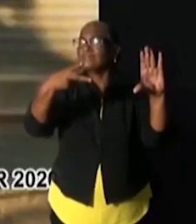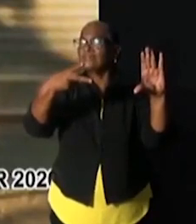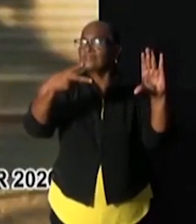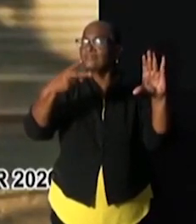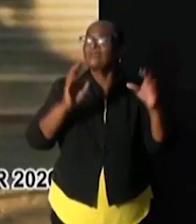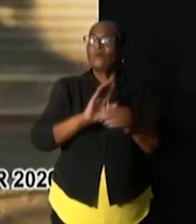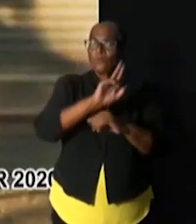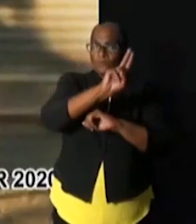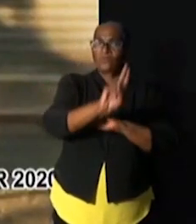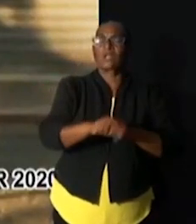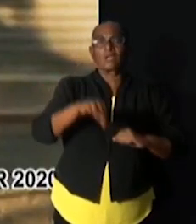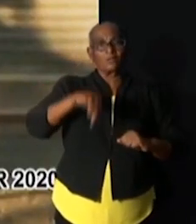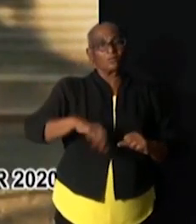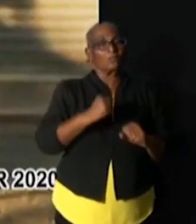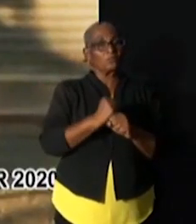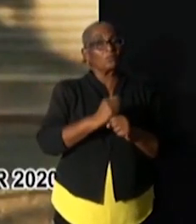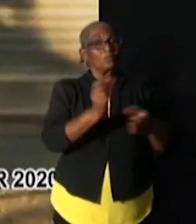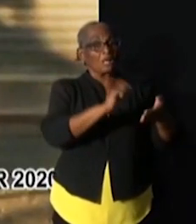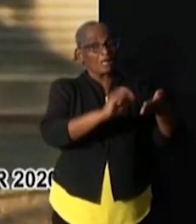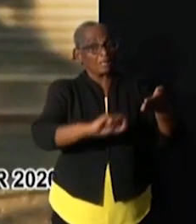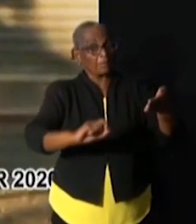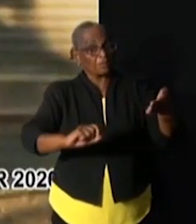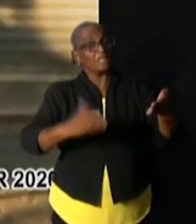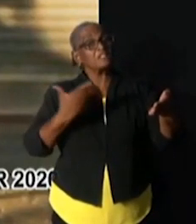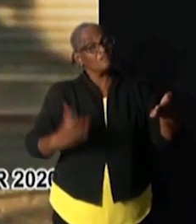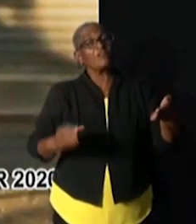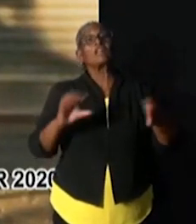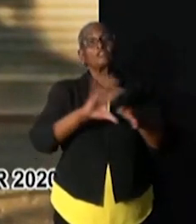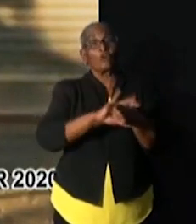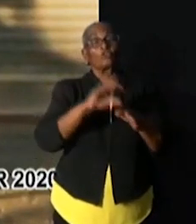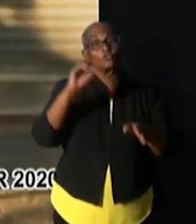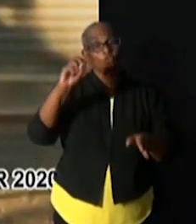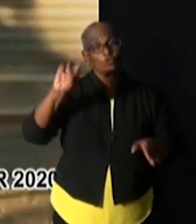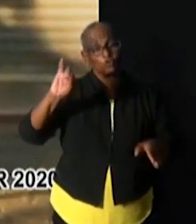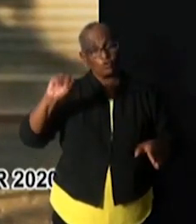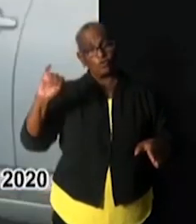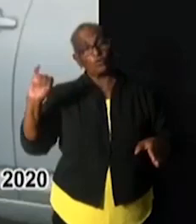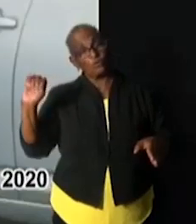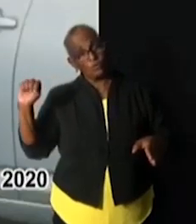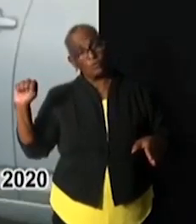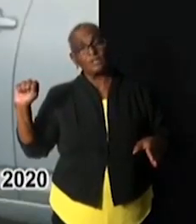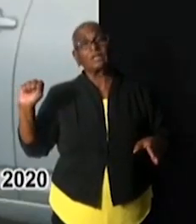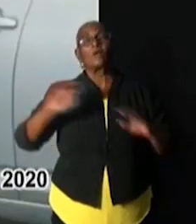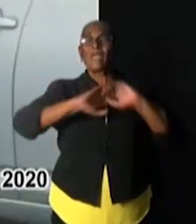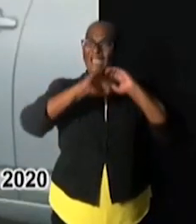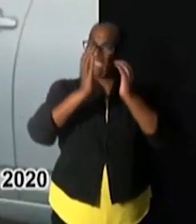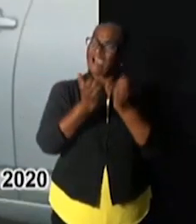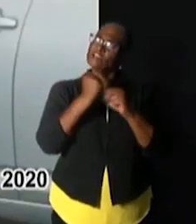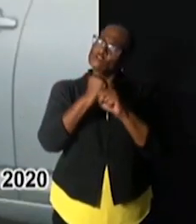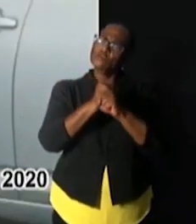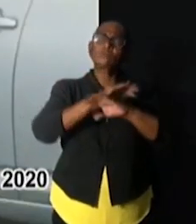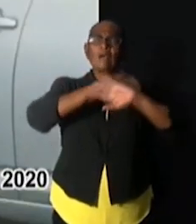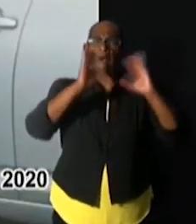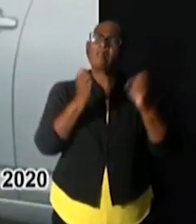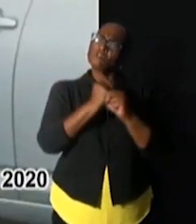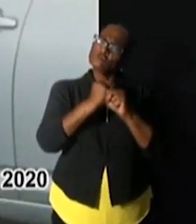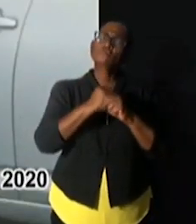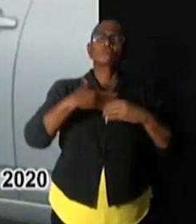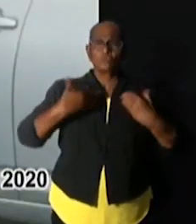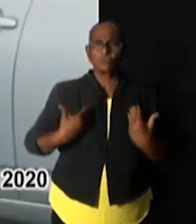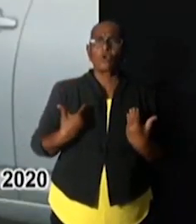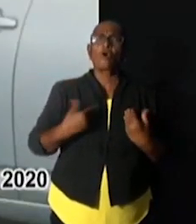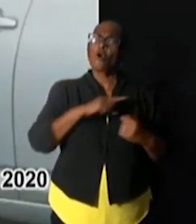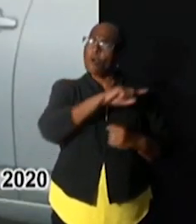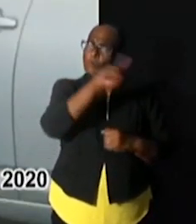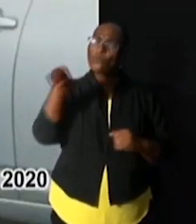doen is, u krijgt een rapportage van dokter Uri, dat het goed gaat. We zetten alles op alles, we doen alles op alles nog steeds om u